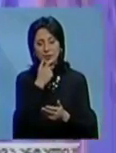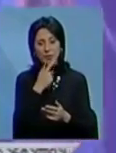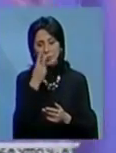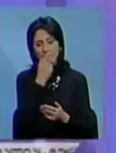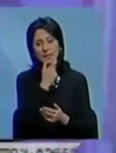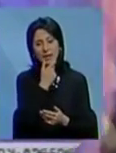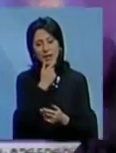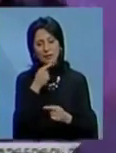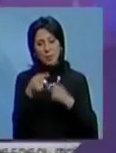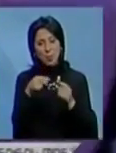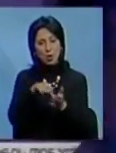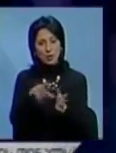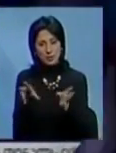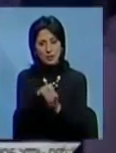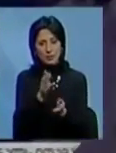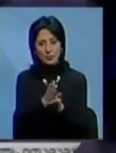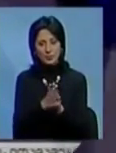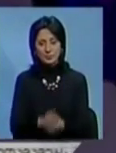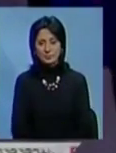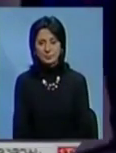კი სანახაობის თანამონაწილეა.